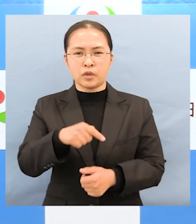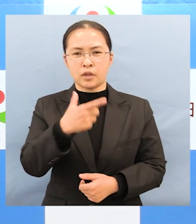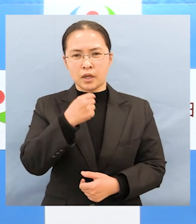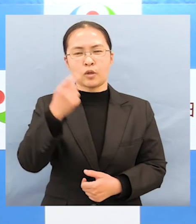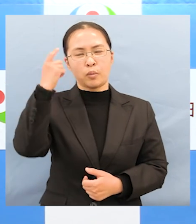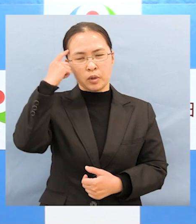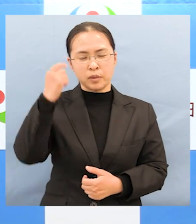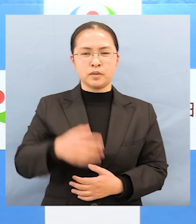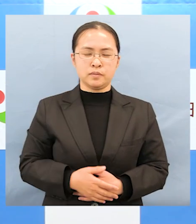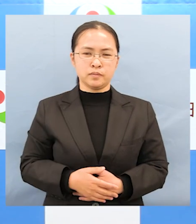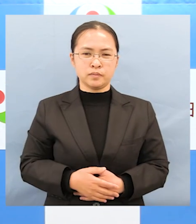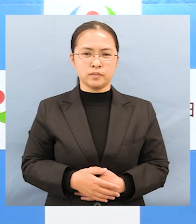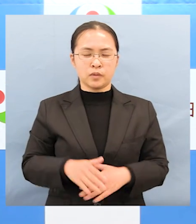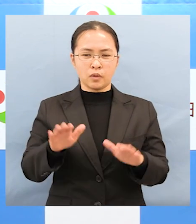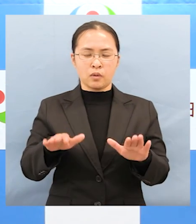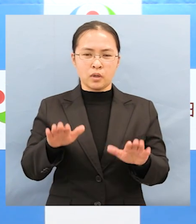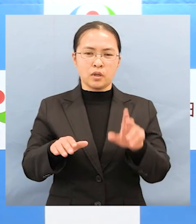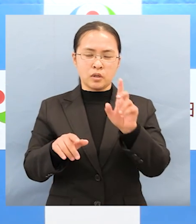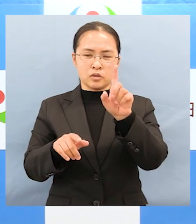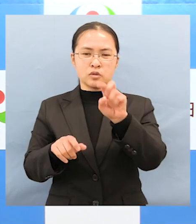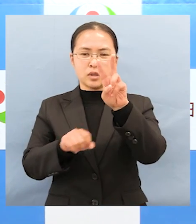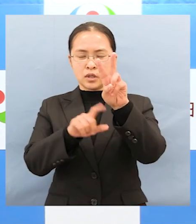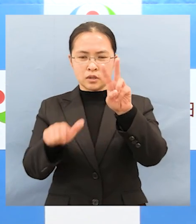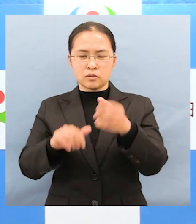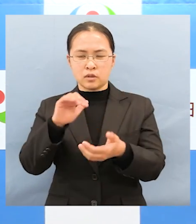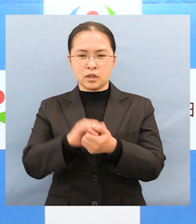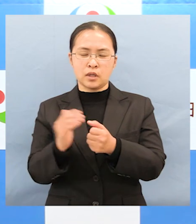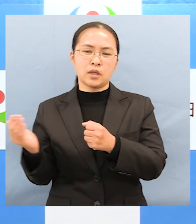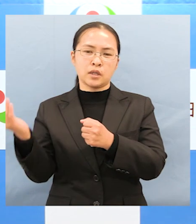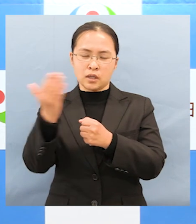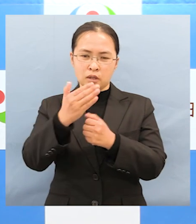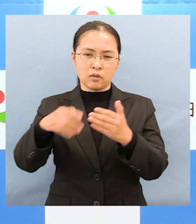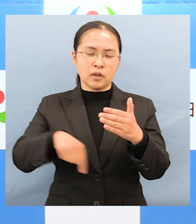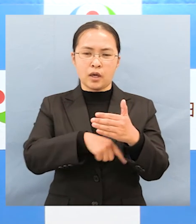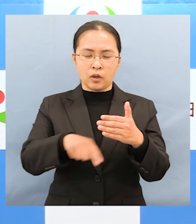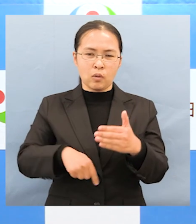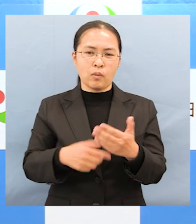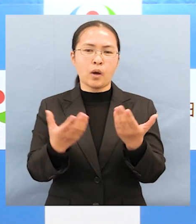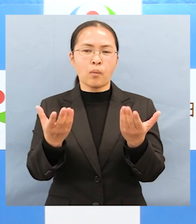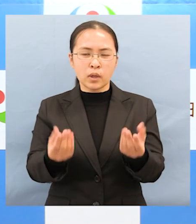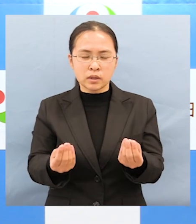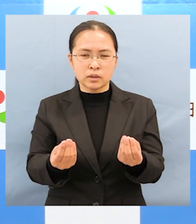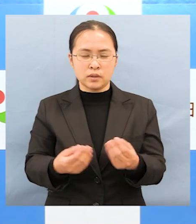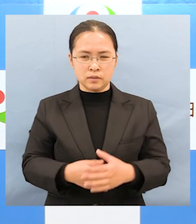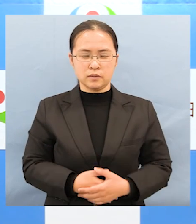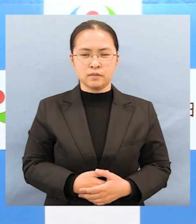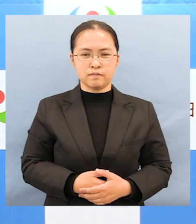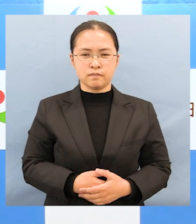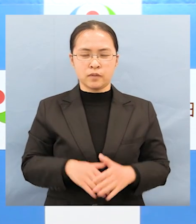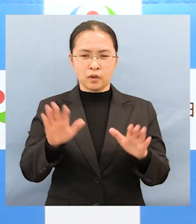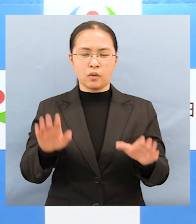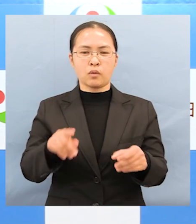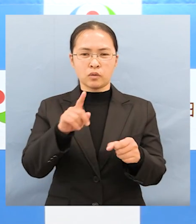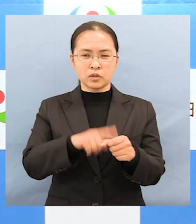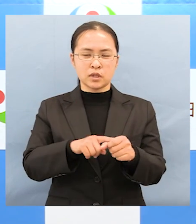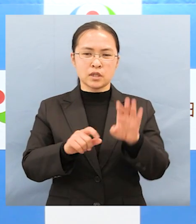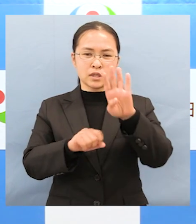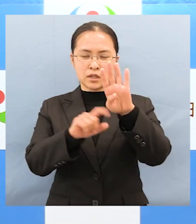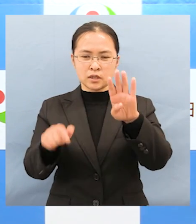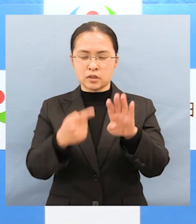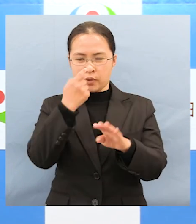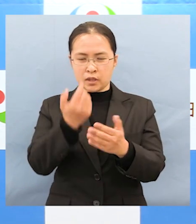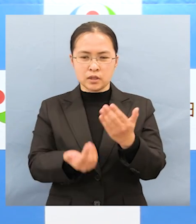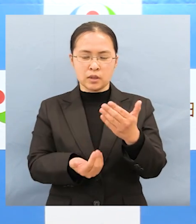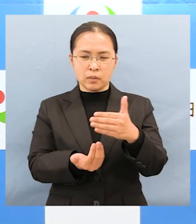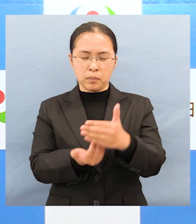。今回の12月の定例記者会見の内容は以上になります。今年4月に当